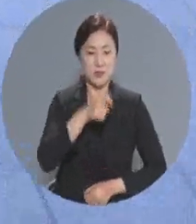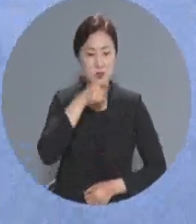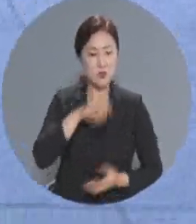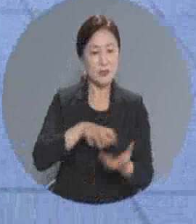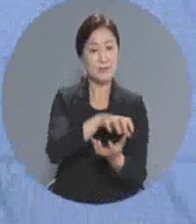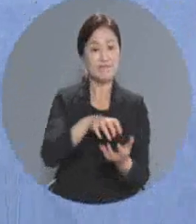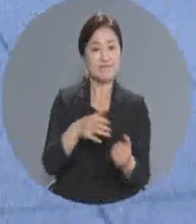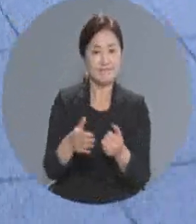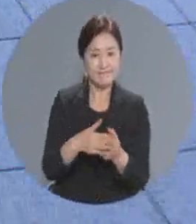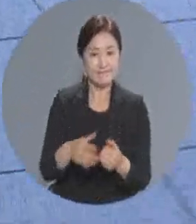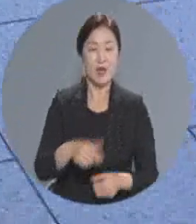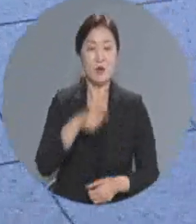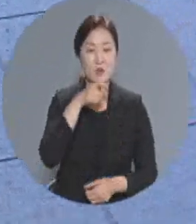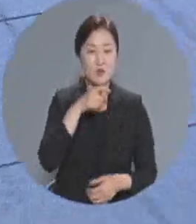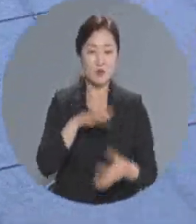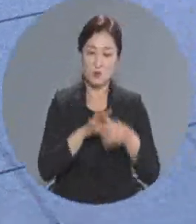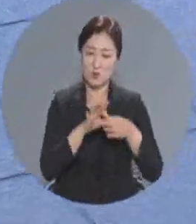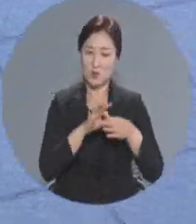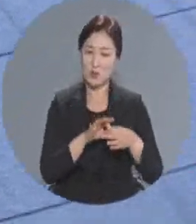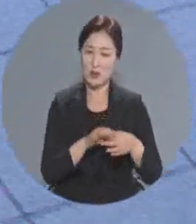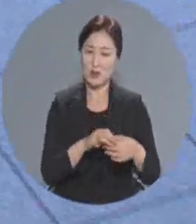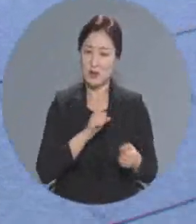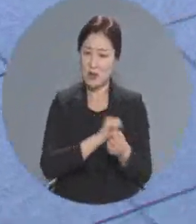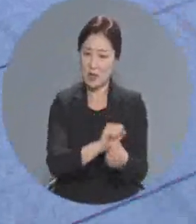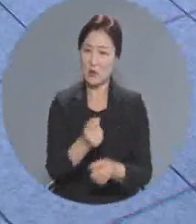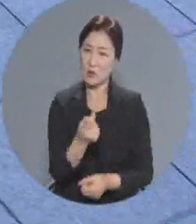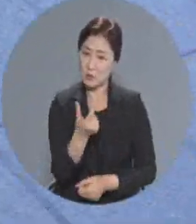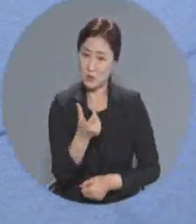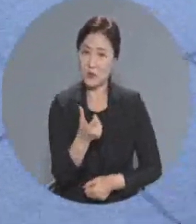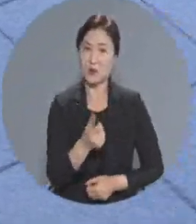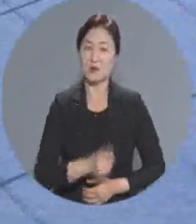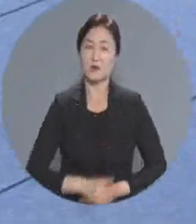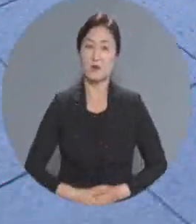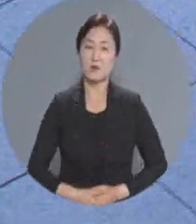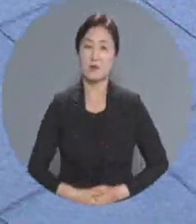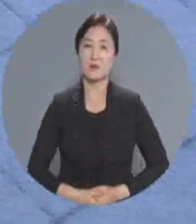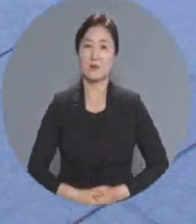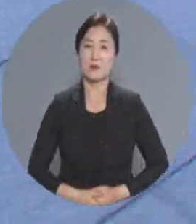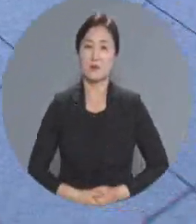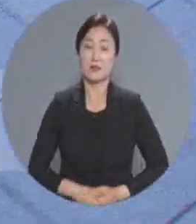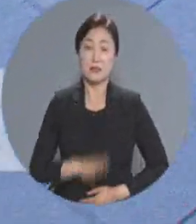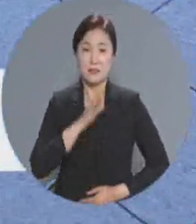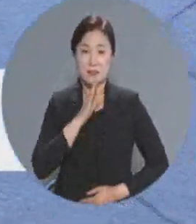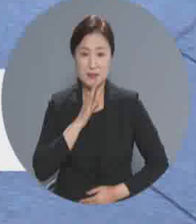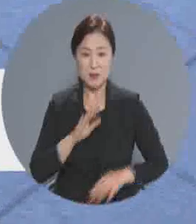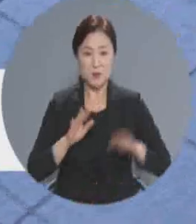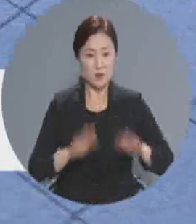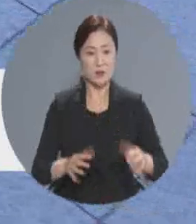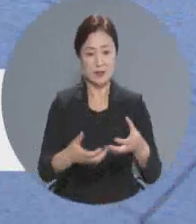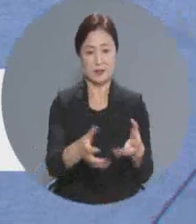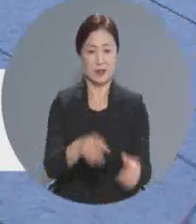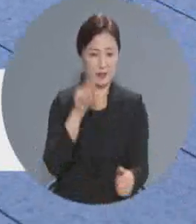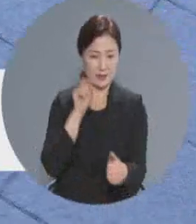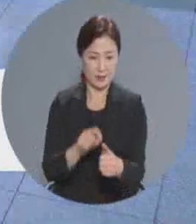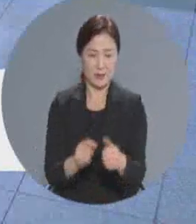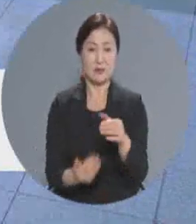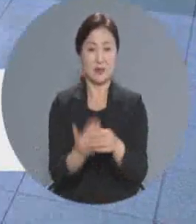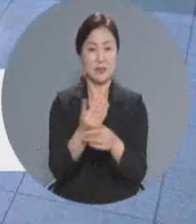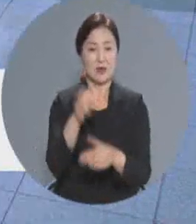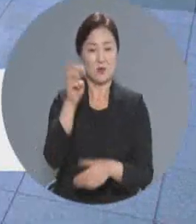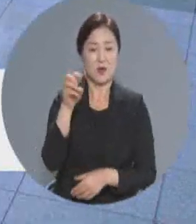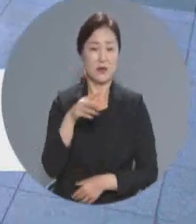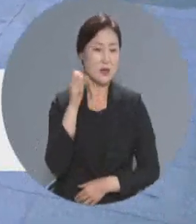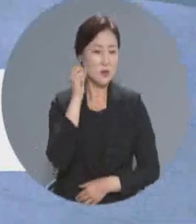희석되기 때문에 물을 통한 감염 가능성은 비교적 낮다는 겁니다. 실제로 이번에 집단 감염이 발생한